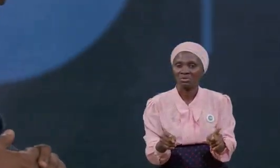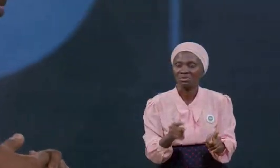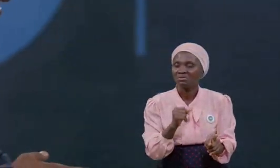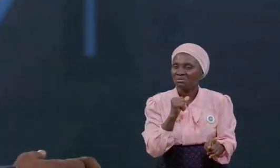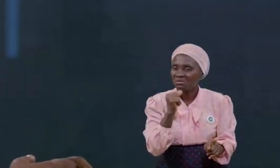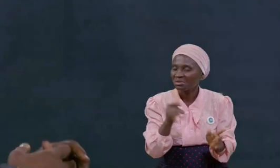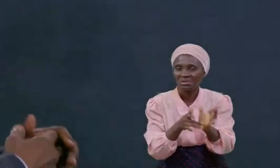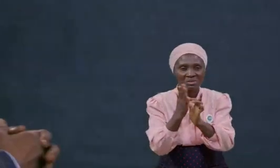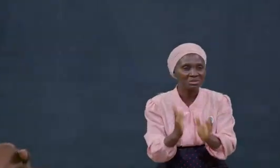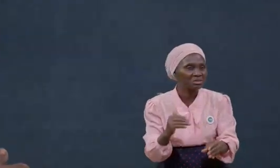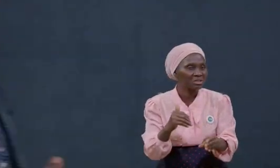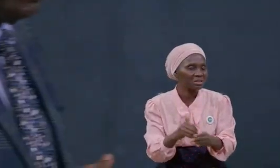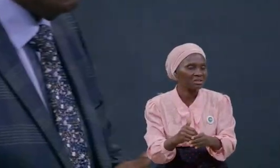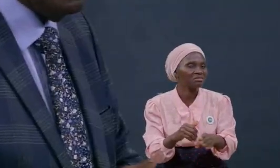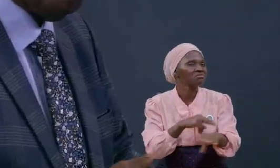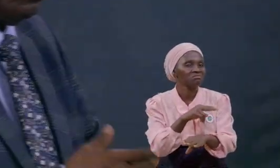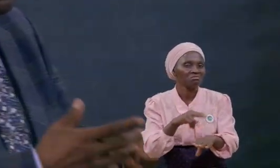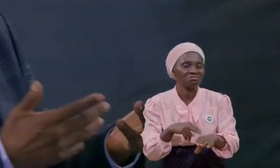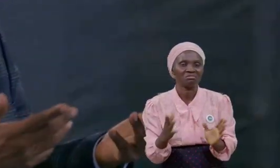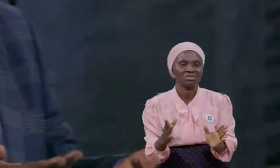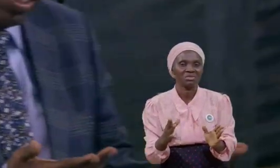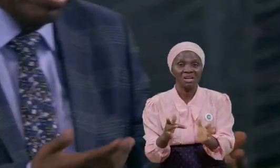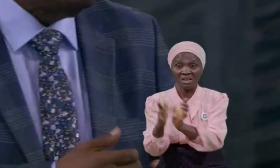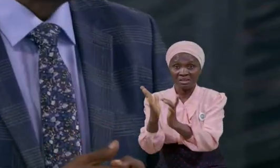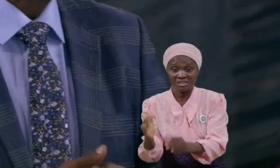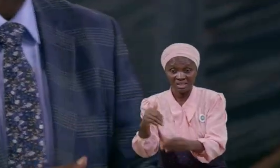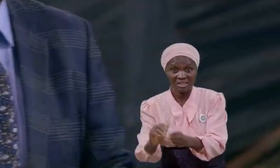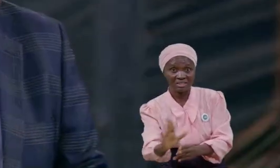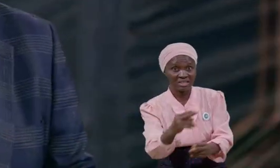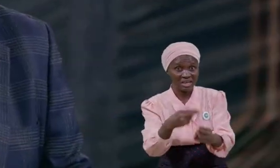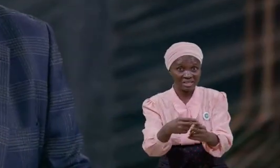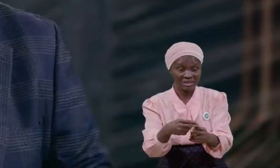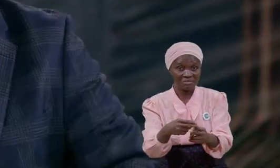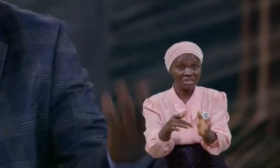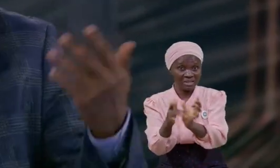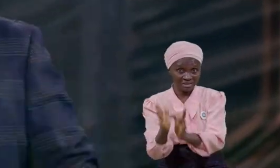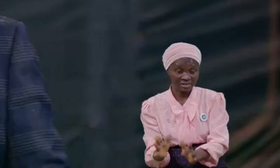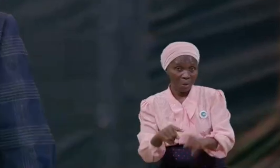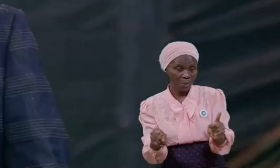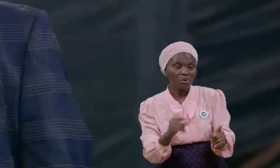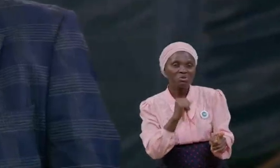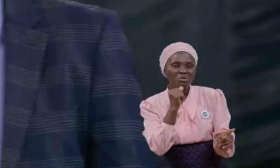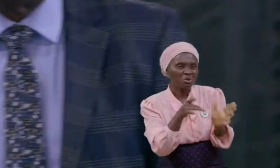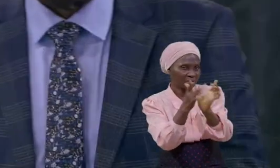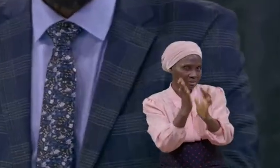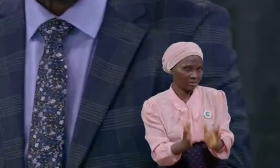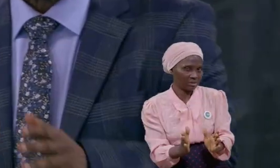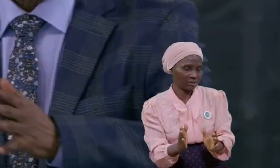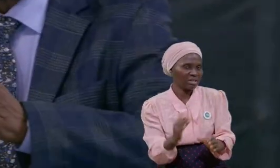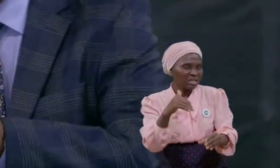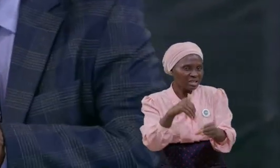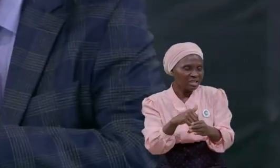Chrétien par la religion, mais pas chrétien par la rédemption. C'est pourquoi le Seigneur nous